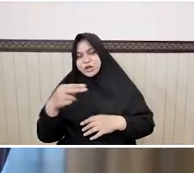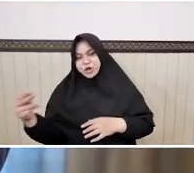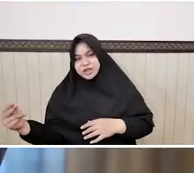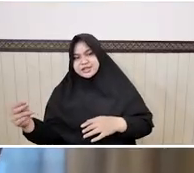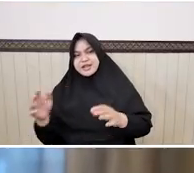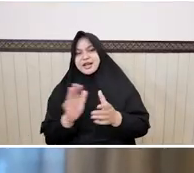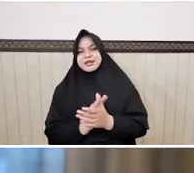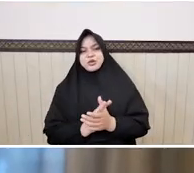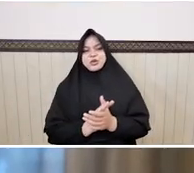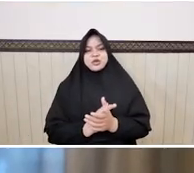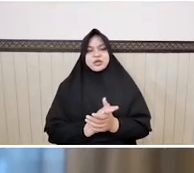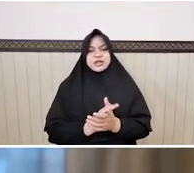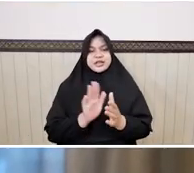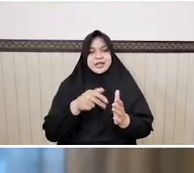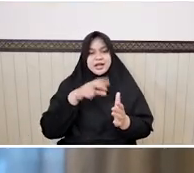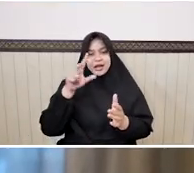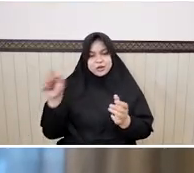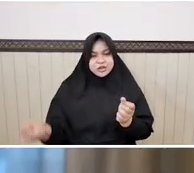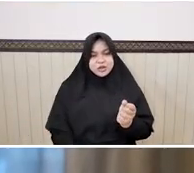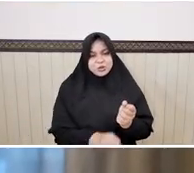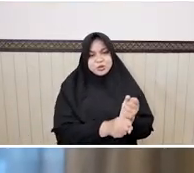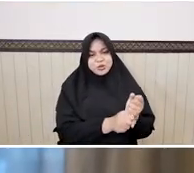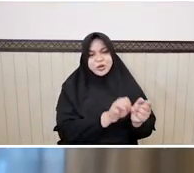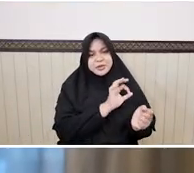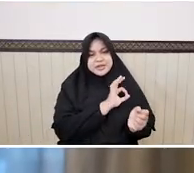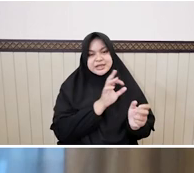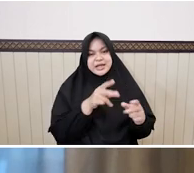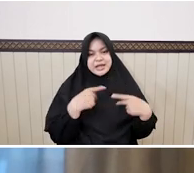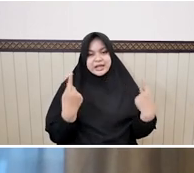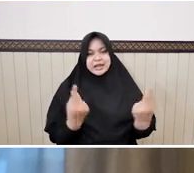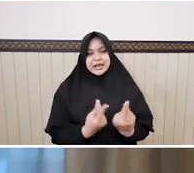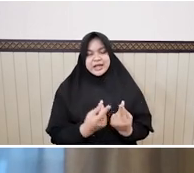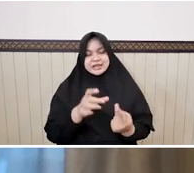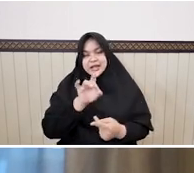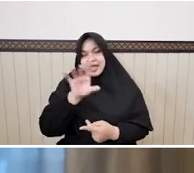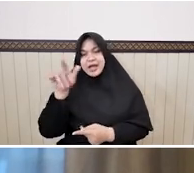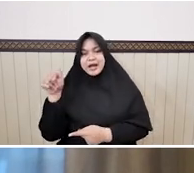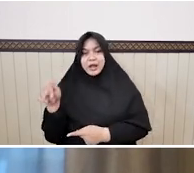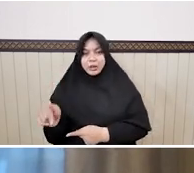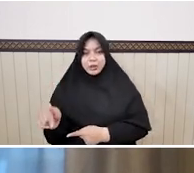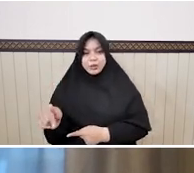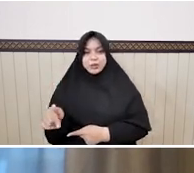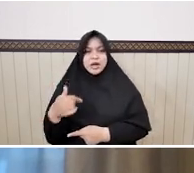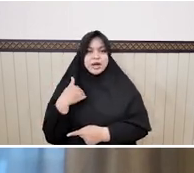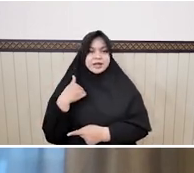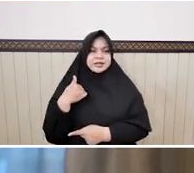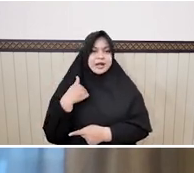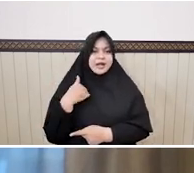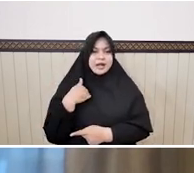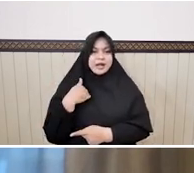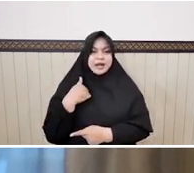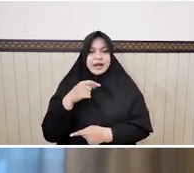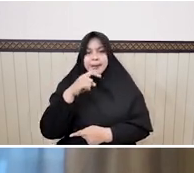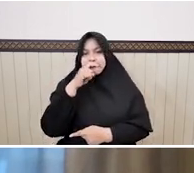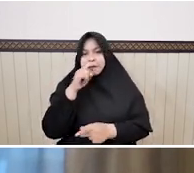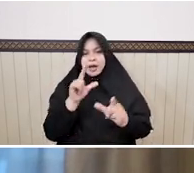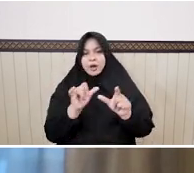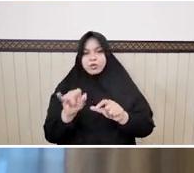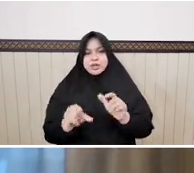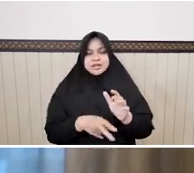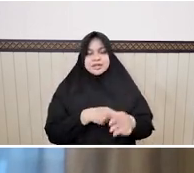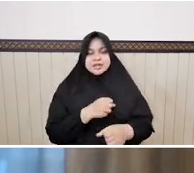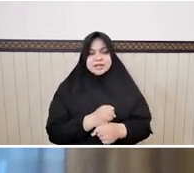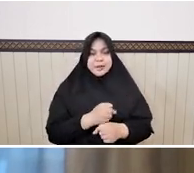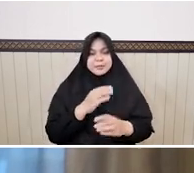ini juga harus disupport oleh presiden kita Selain itu ada juga bapak wijang bicara